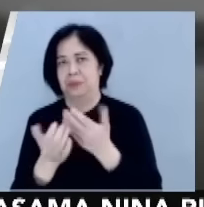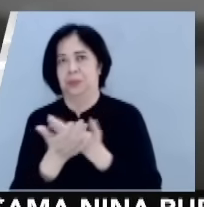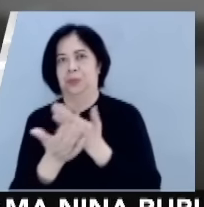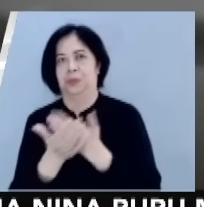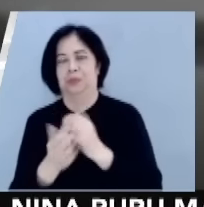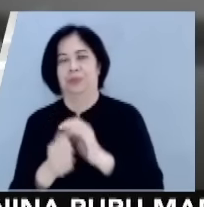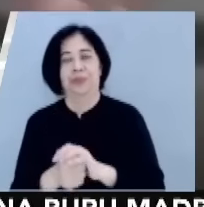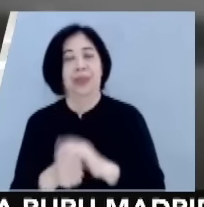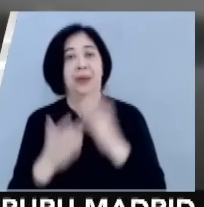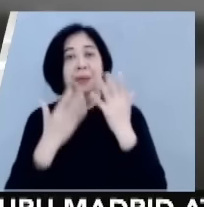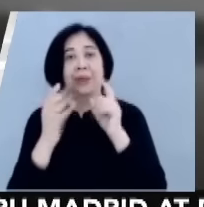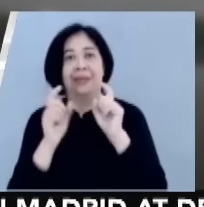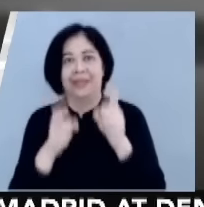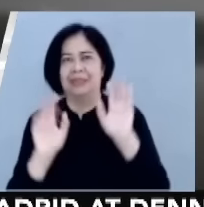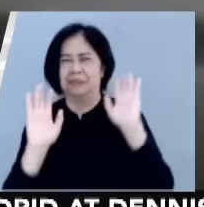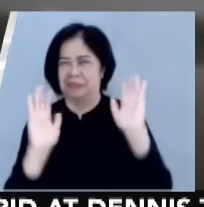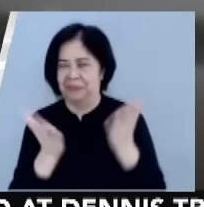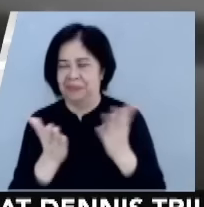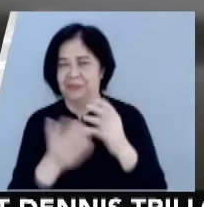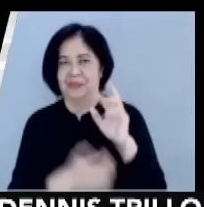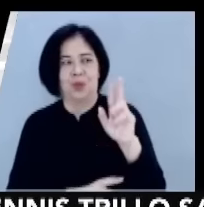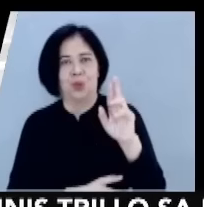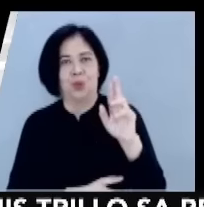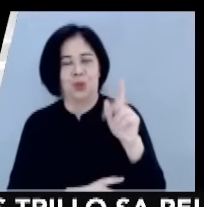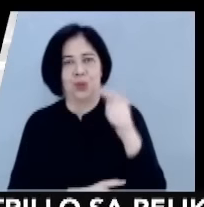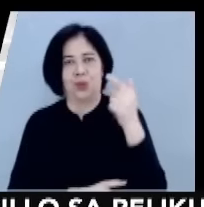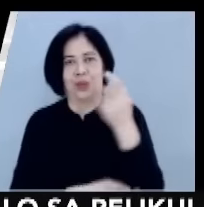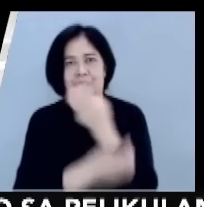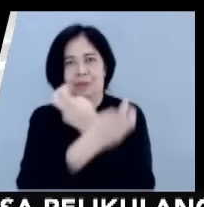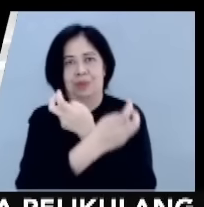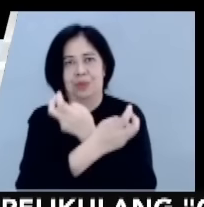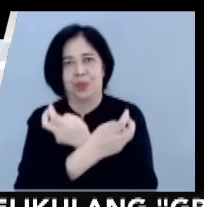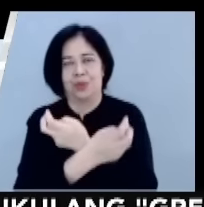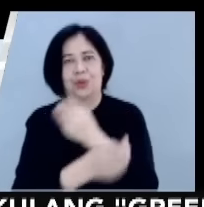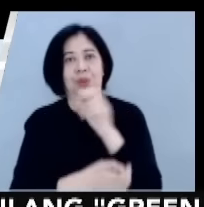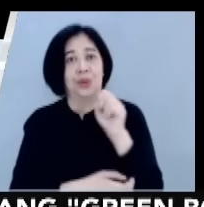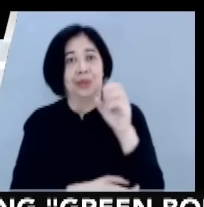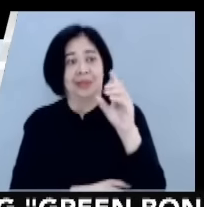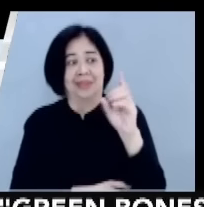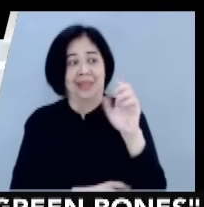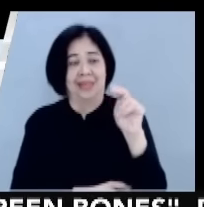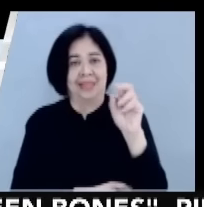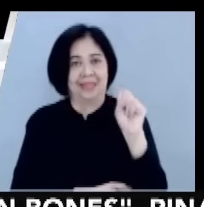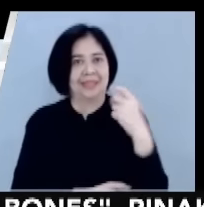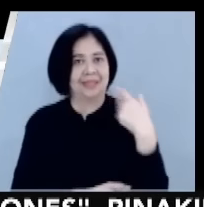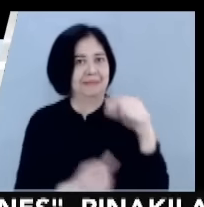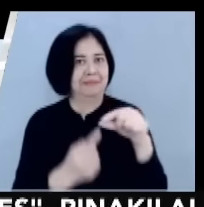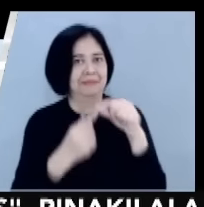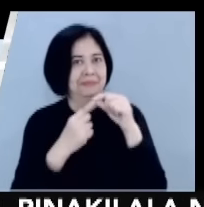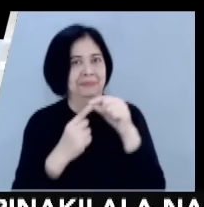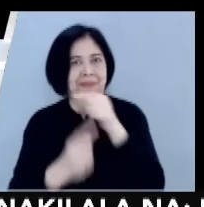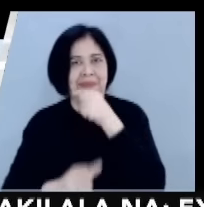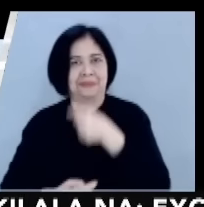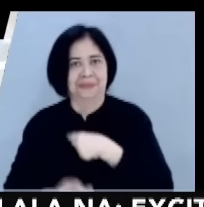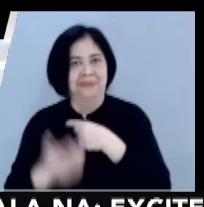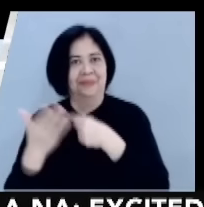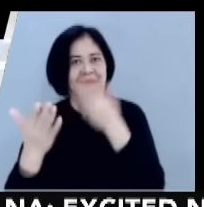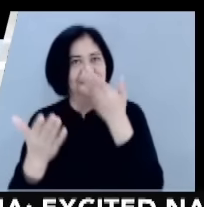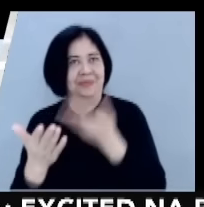gift kung ituring ni Ruru ang Green Bones. Kaya si Dennis may special pagbati para sa